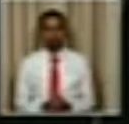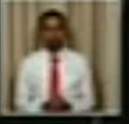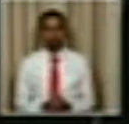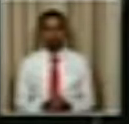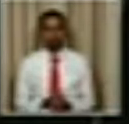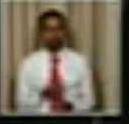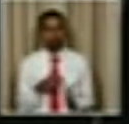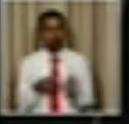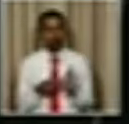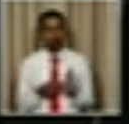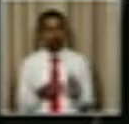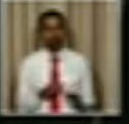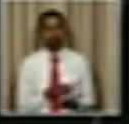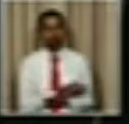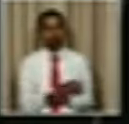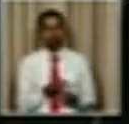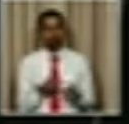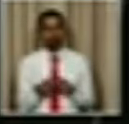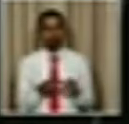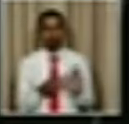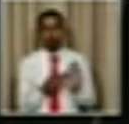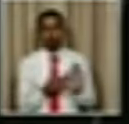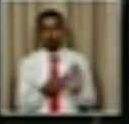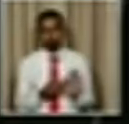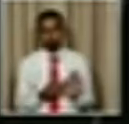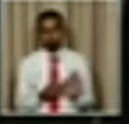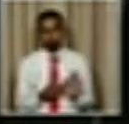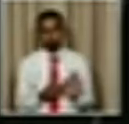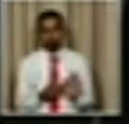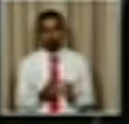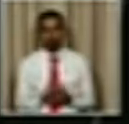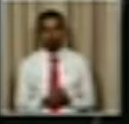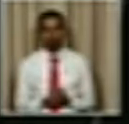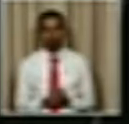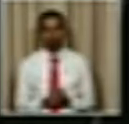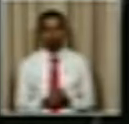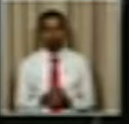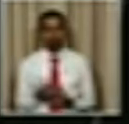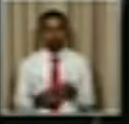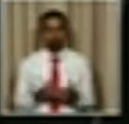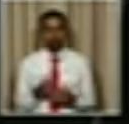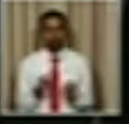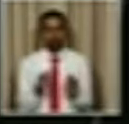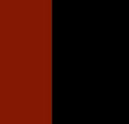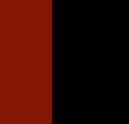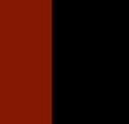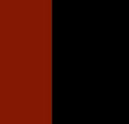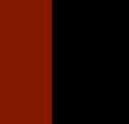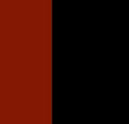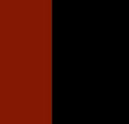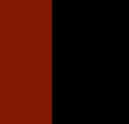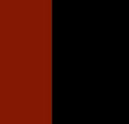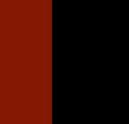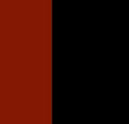මේක ආර්ථික ප්‍රතිපත්තියට තමයි පෙන්වන්නේ. මම මේ කිව්වේ මේ ගෙන යන වැඩපිළිවෙල ගැන.